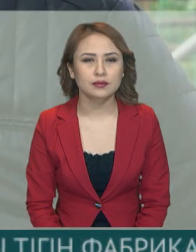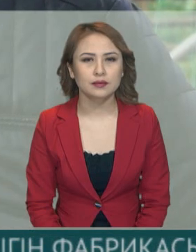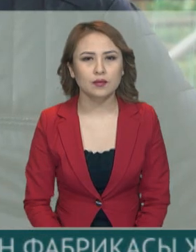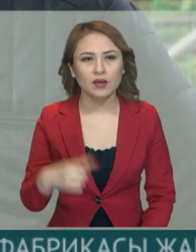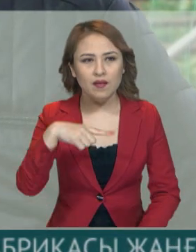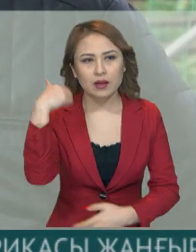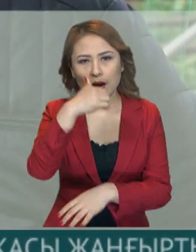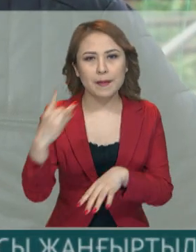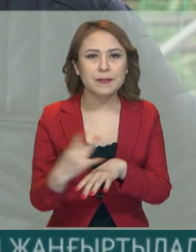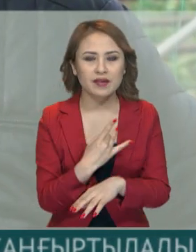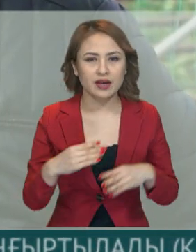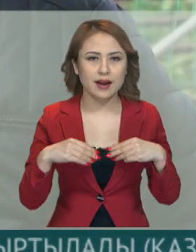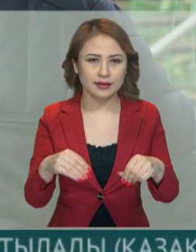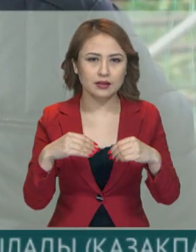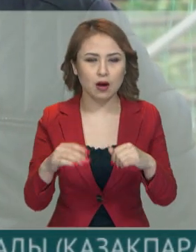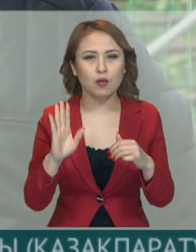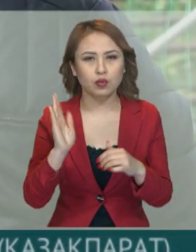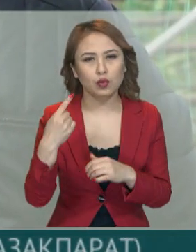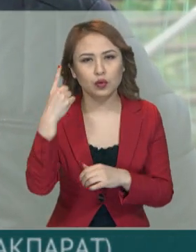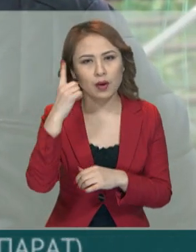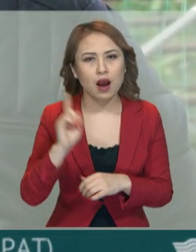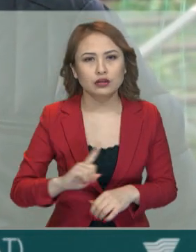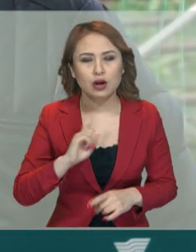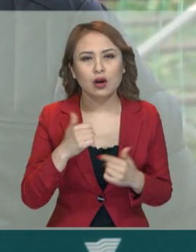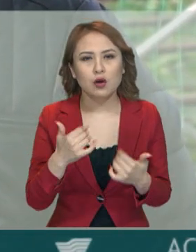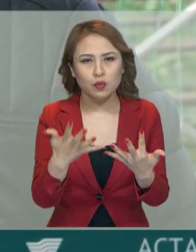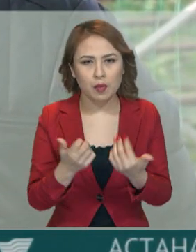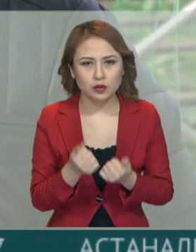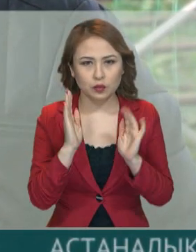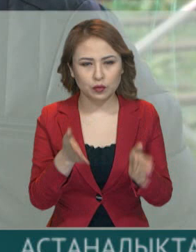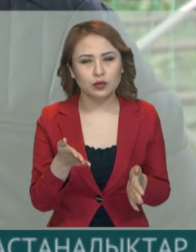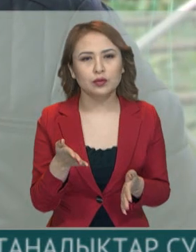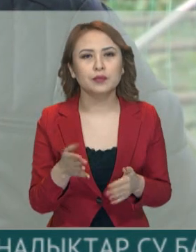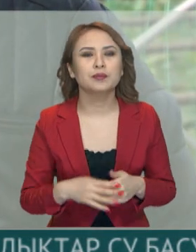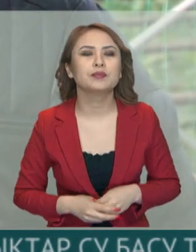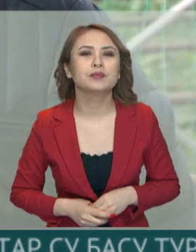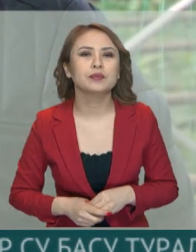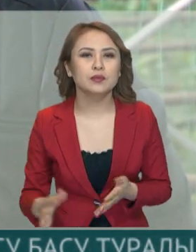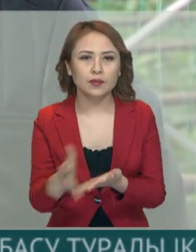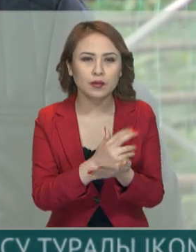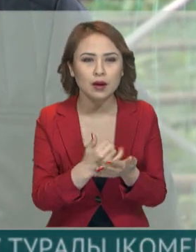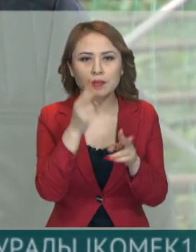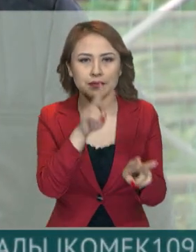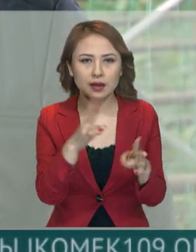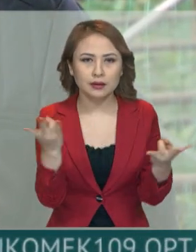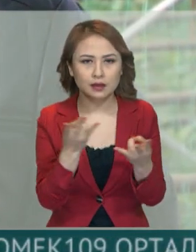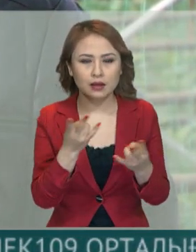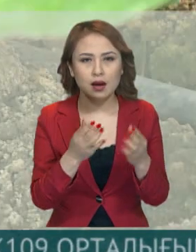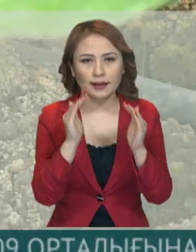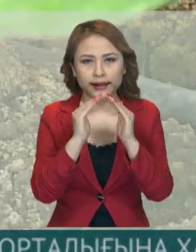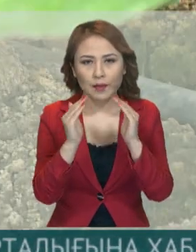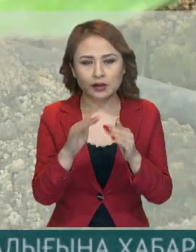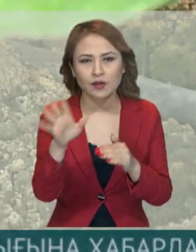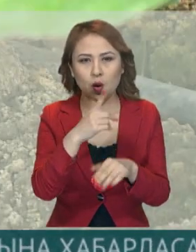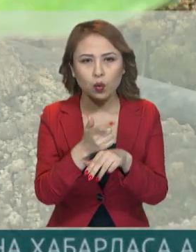егіп жатырмыз. Енді көреміз, Құдай қаласа жақсы өнім аламыз деген үміттеміз. Қарау керек, бұл жылуды өте